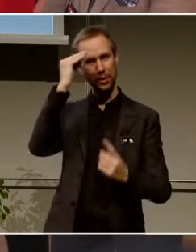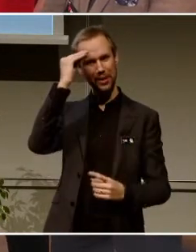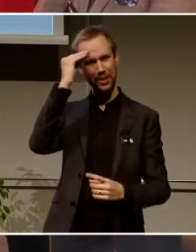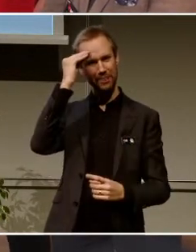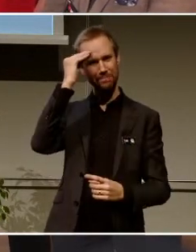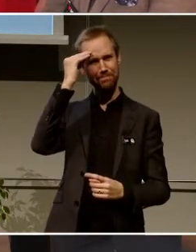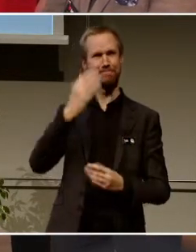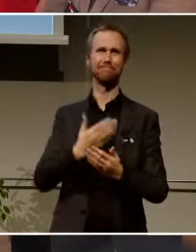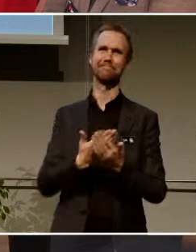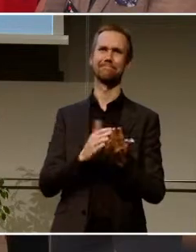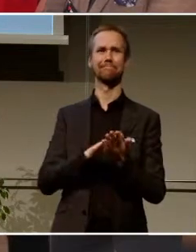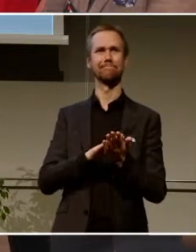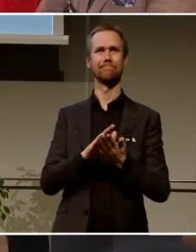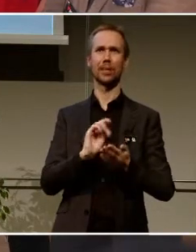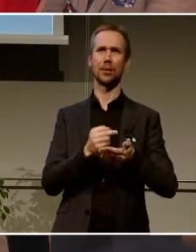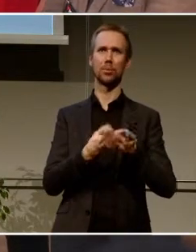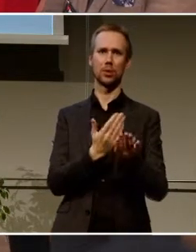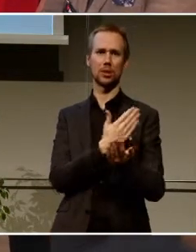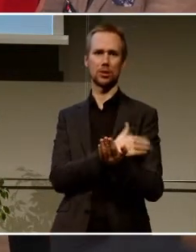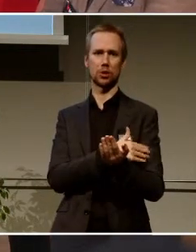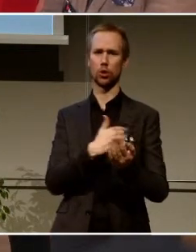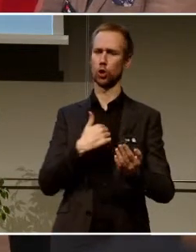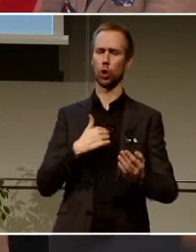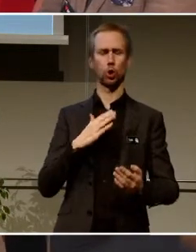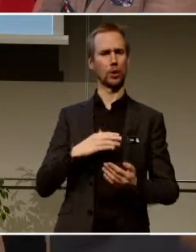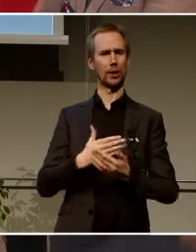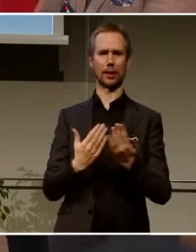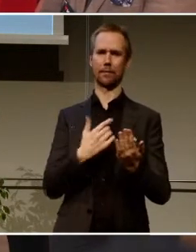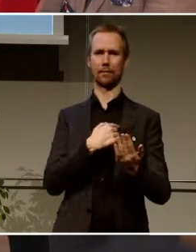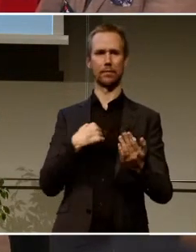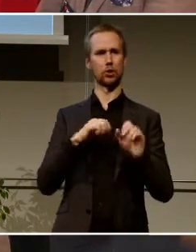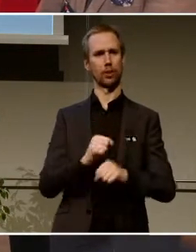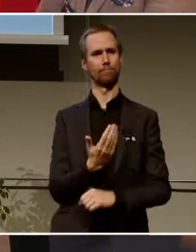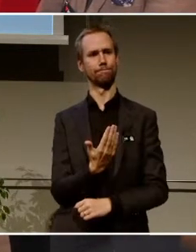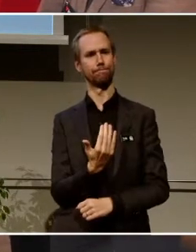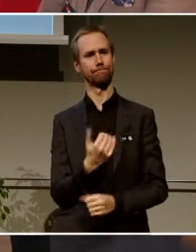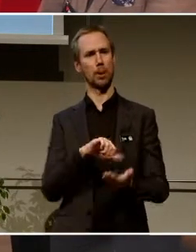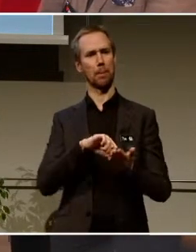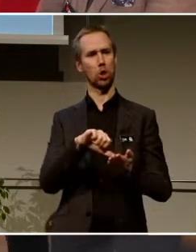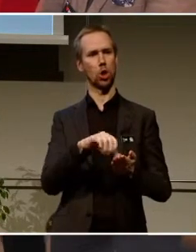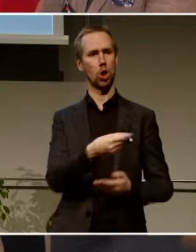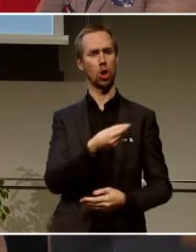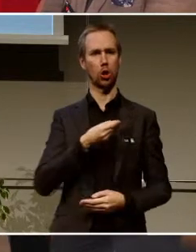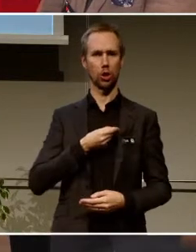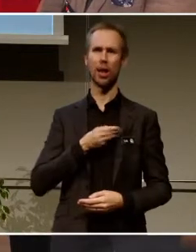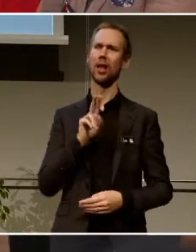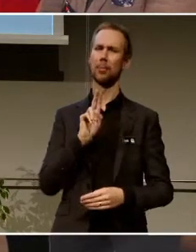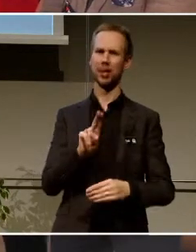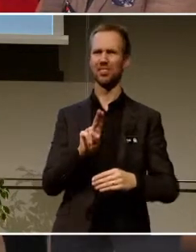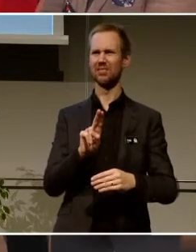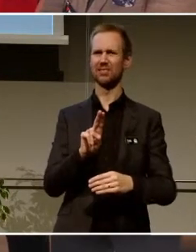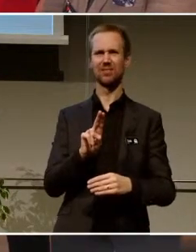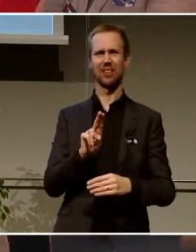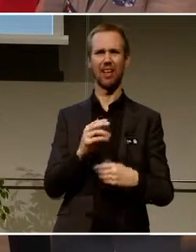man... För vi ska ju inte ta betalt. Jag tycker inte att vi ska ta betalt för den här typen av... Det är som bara en infrastruktur in att kunna